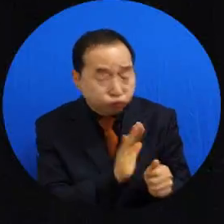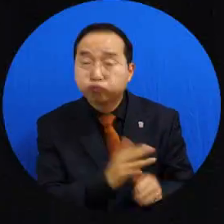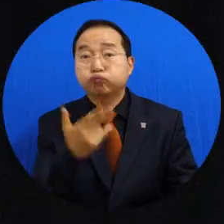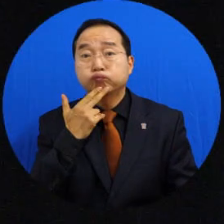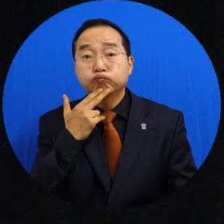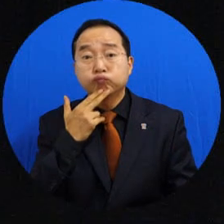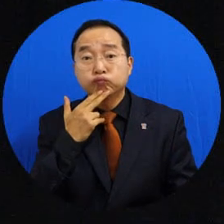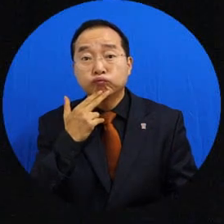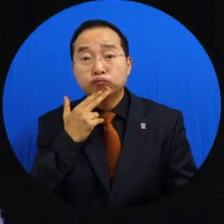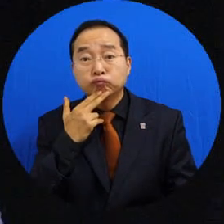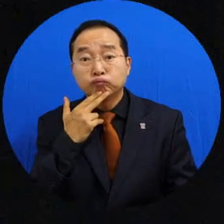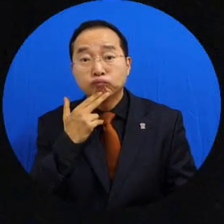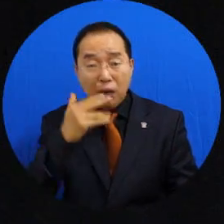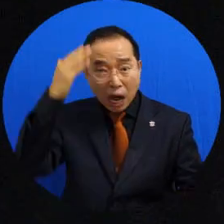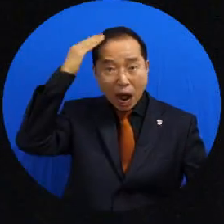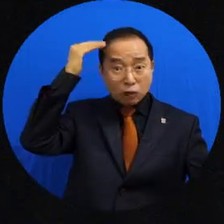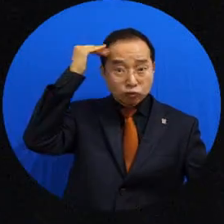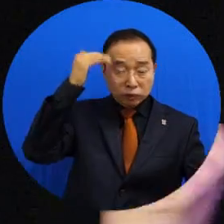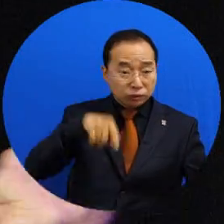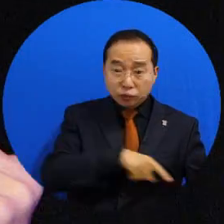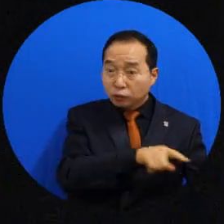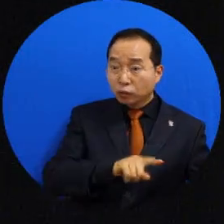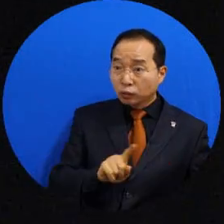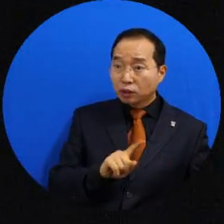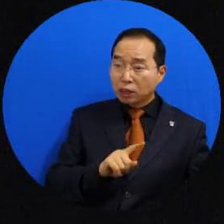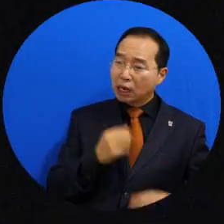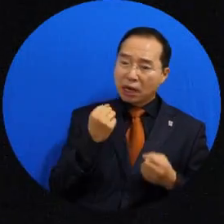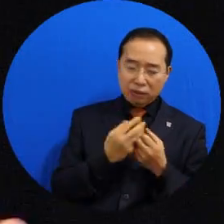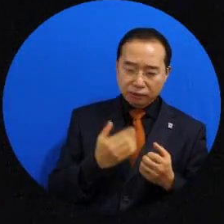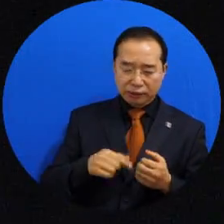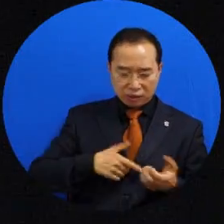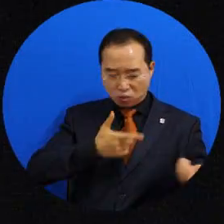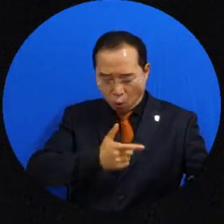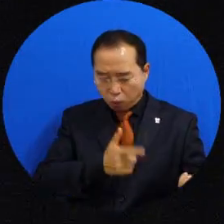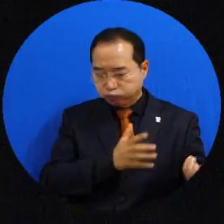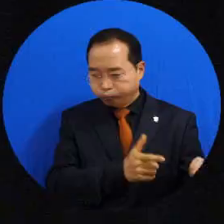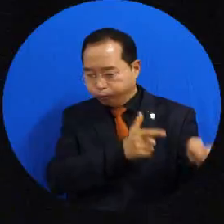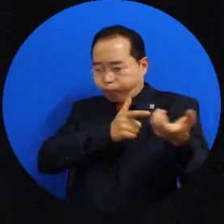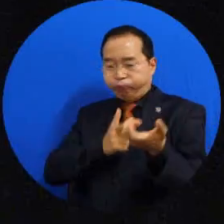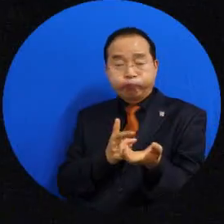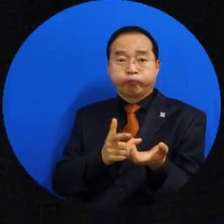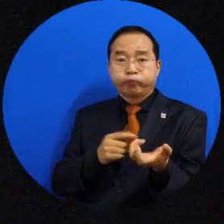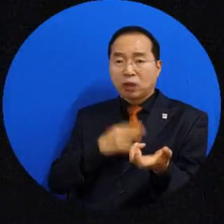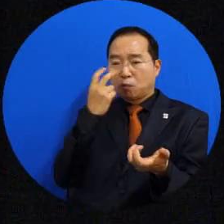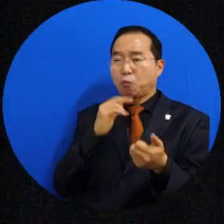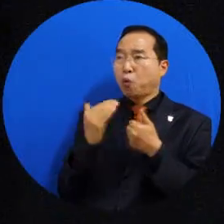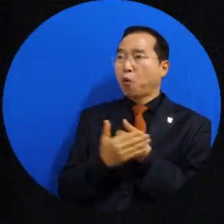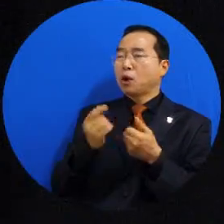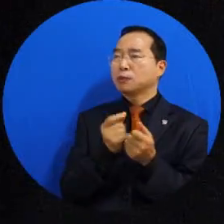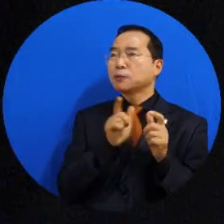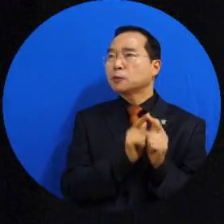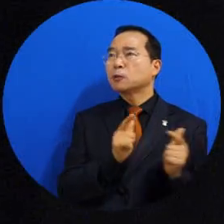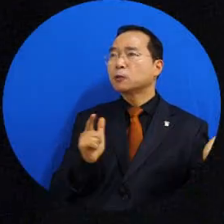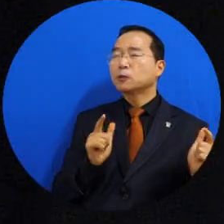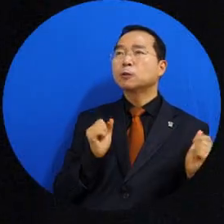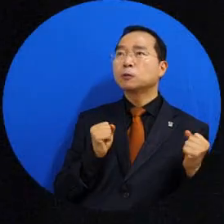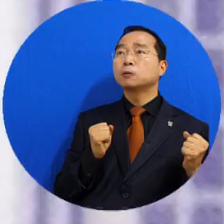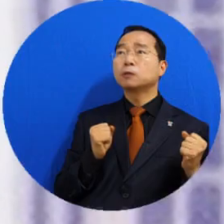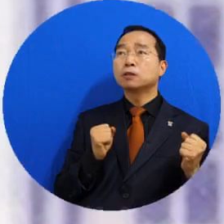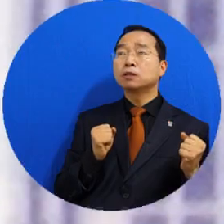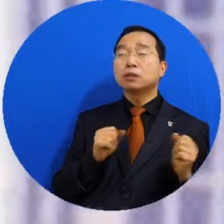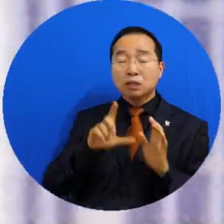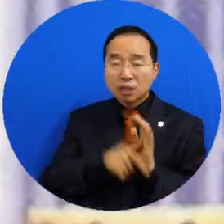도와주지 않았어요. 그러니까 한인 주인들이 직접 총을 들고 와서 자기 스스로를 보호하기 위해서 저렇게 지켰습니다.